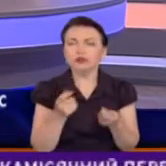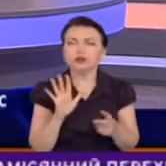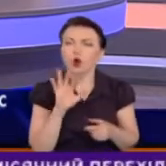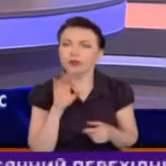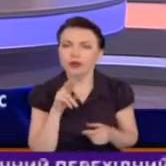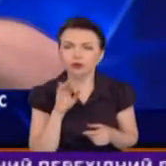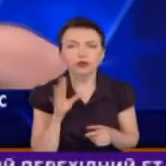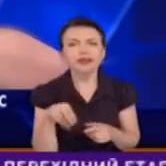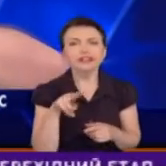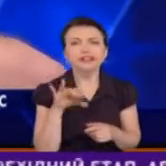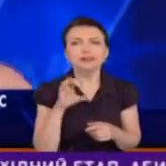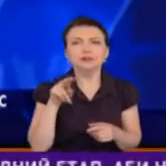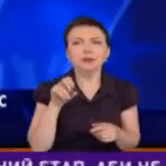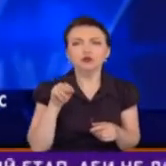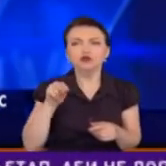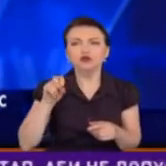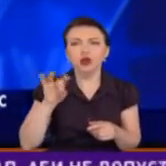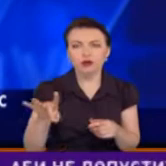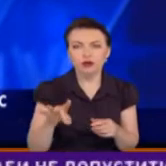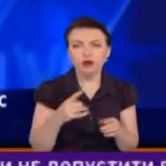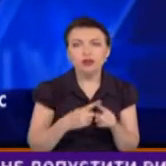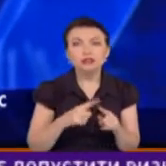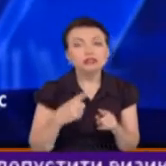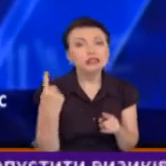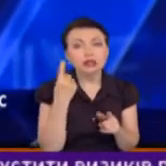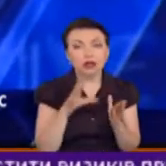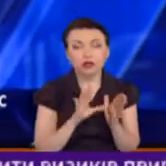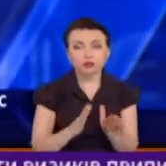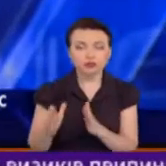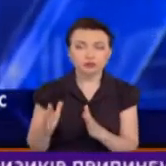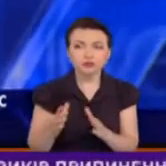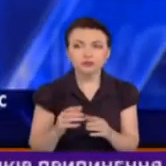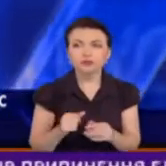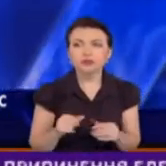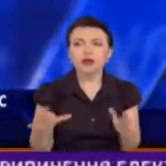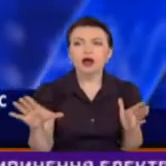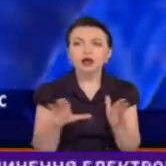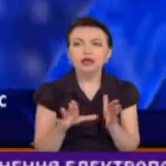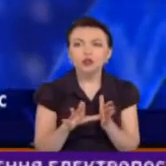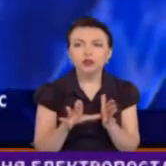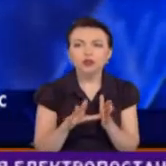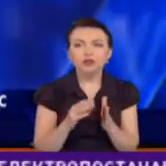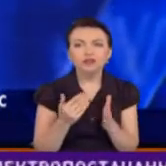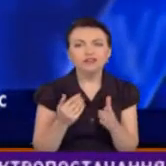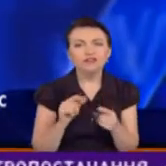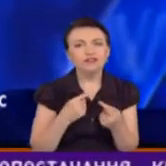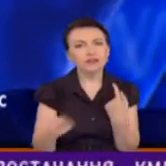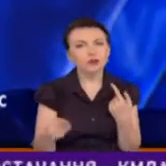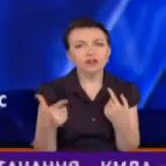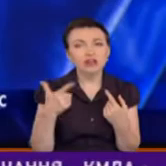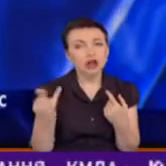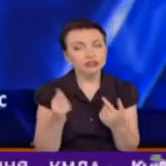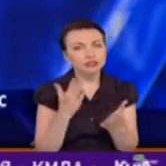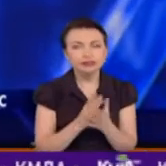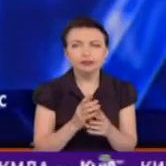оператор. Діспетчеризація, тобто це єдина енергосистема. Електроенергія, на відміну від газу, має свої властивості.